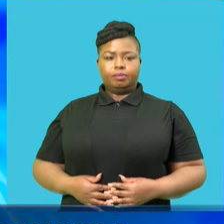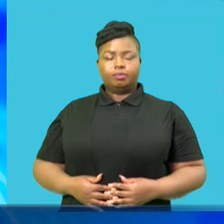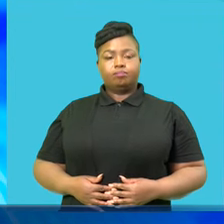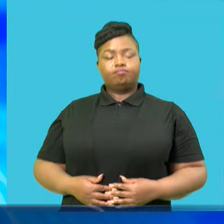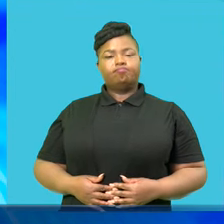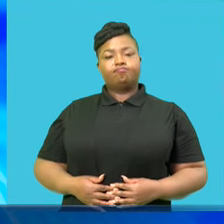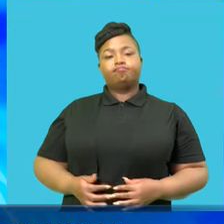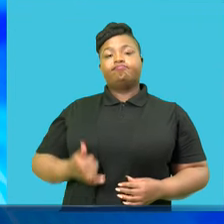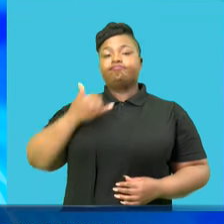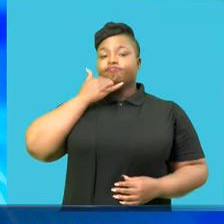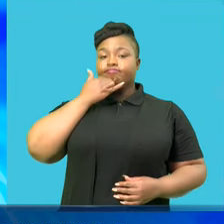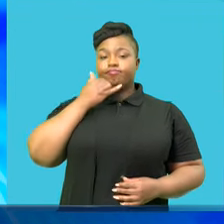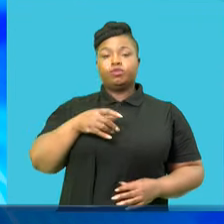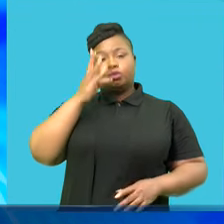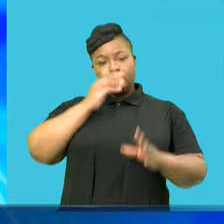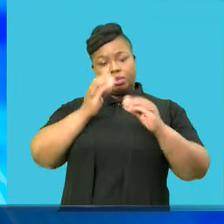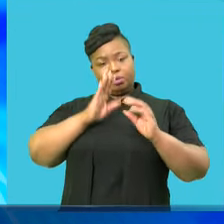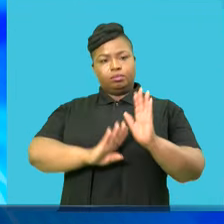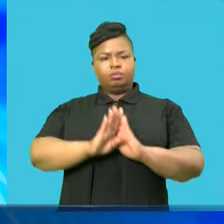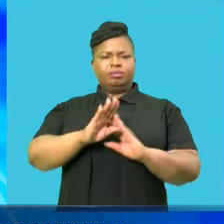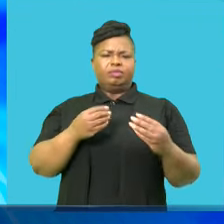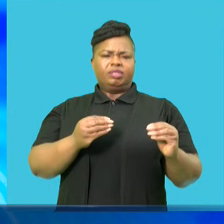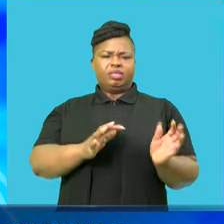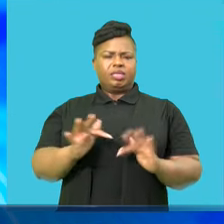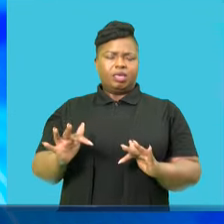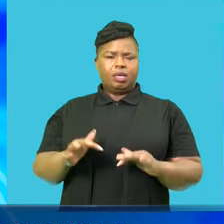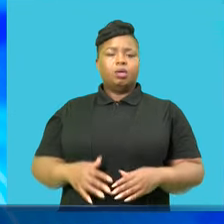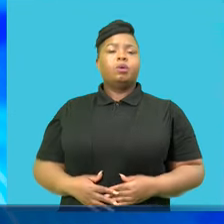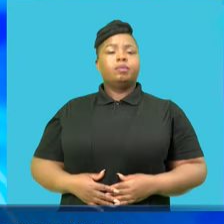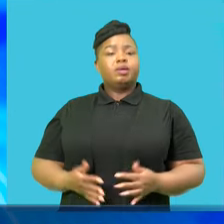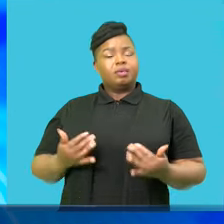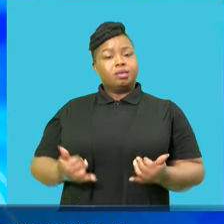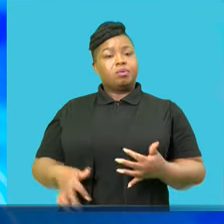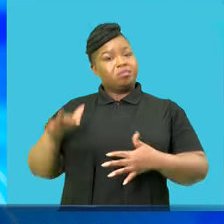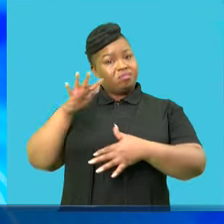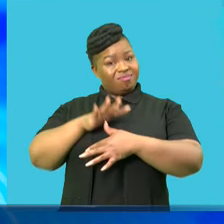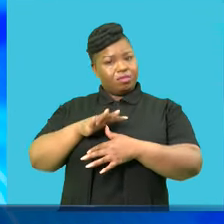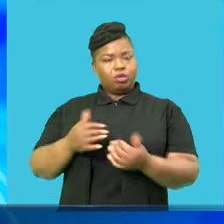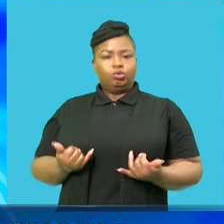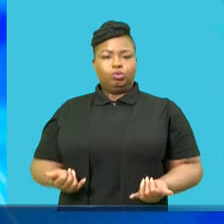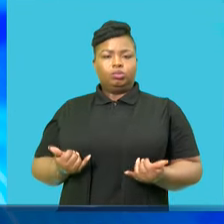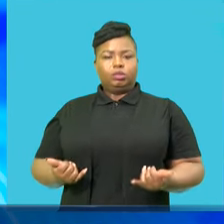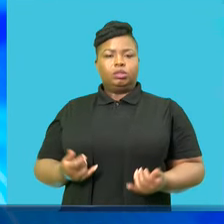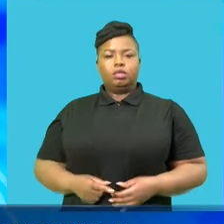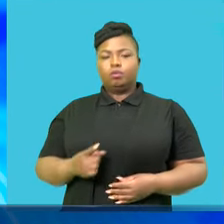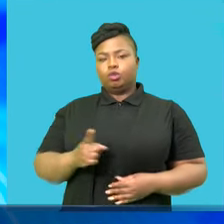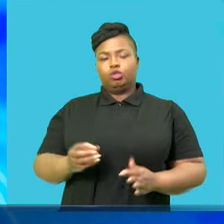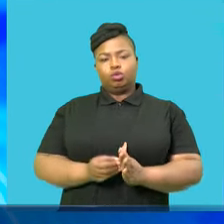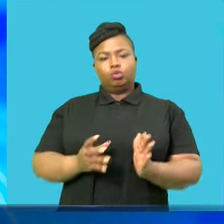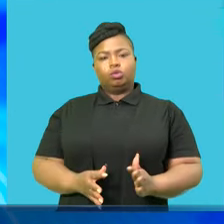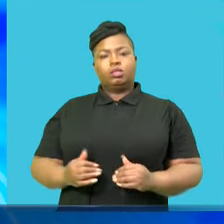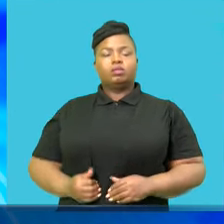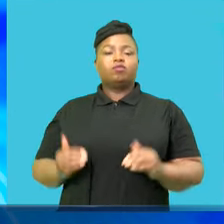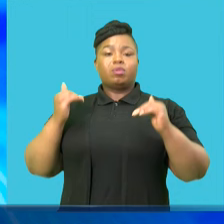Ukonwaba kunye nokufunda ngendlela yokuqhuba ishishini nokujongana nabathengi ibingumongo wosuku lwanamhlanje kubafundi besikolo